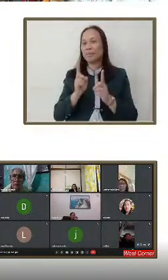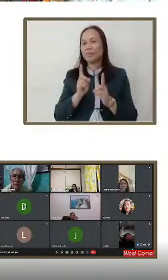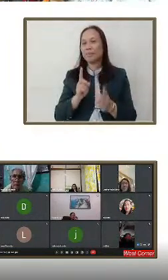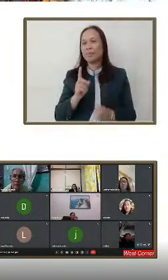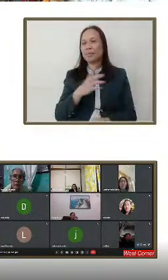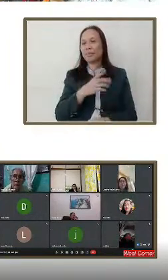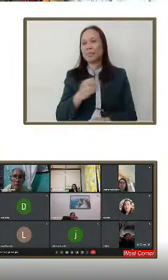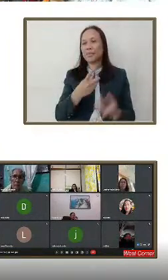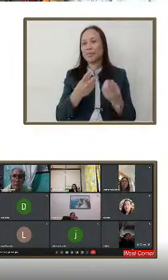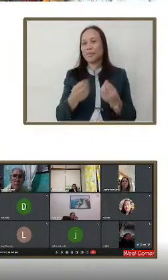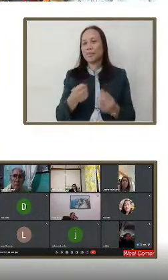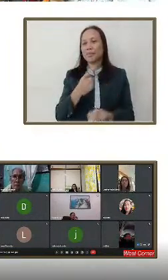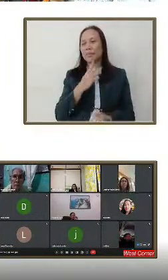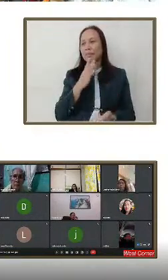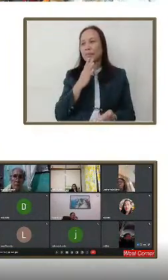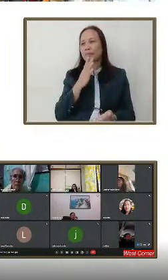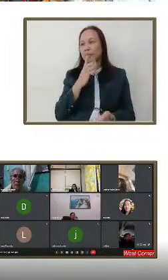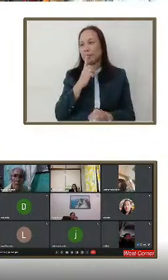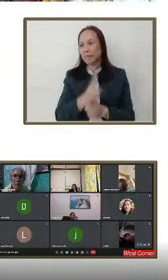tama.